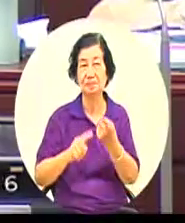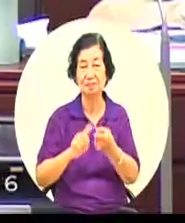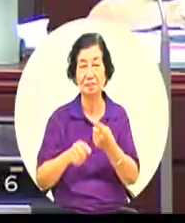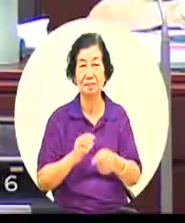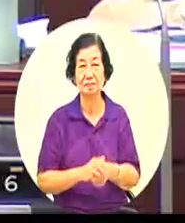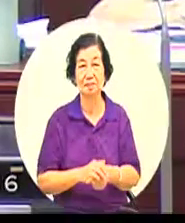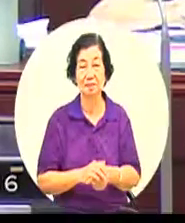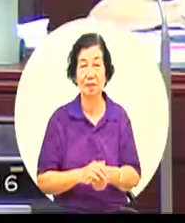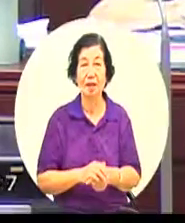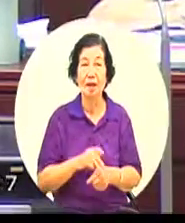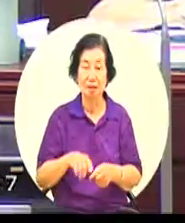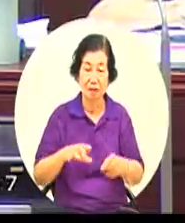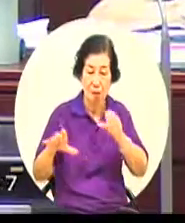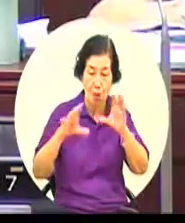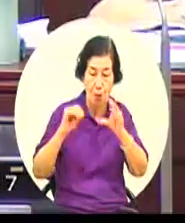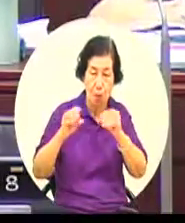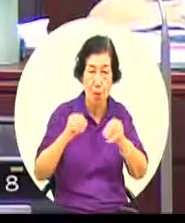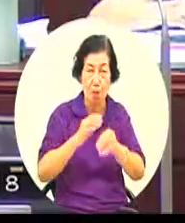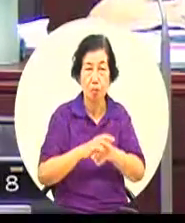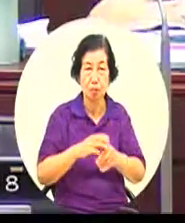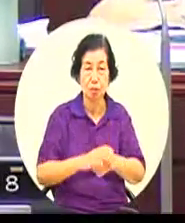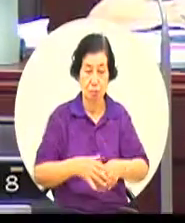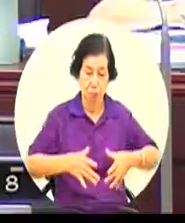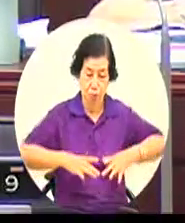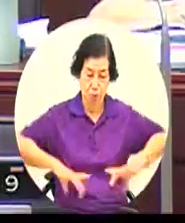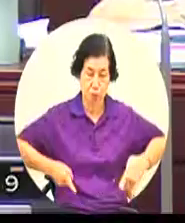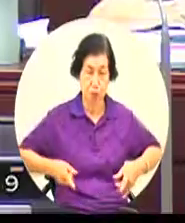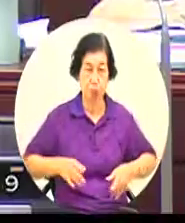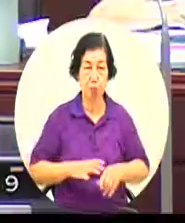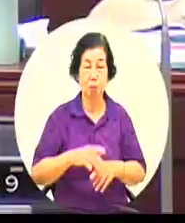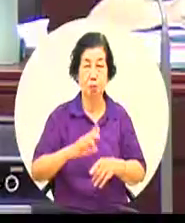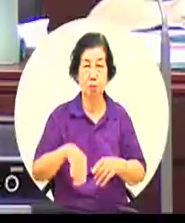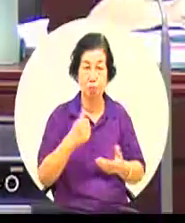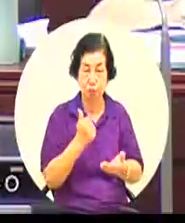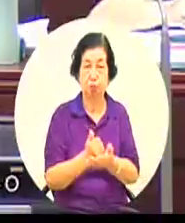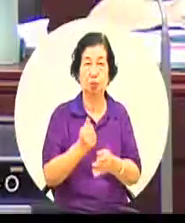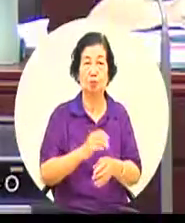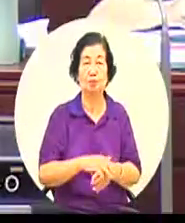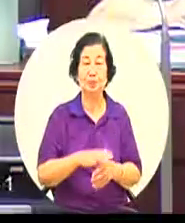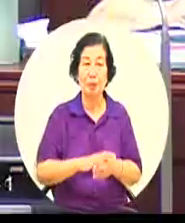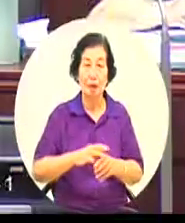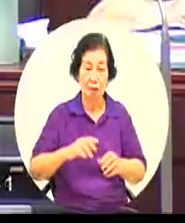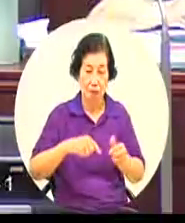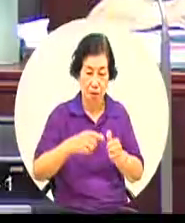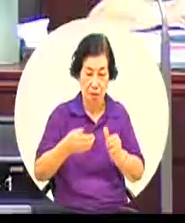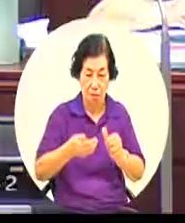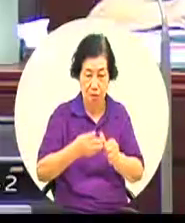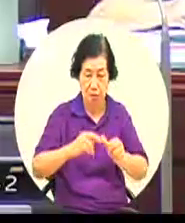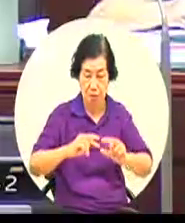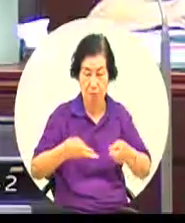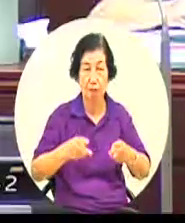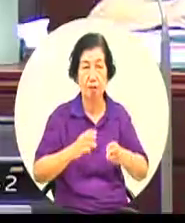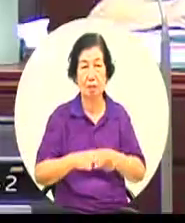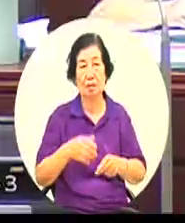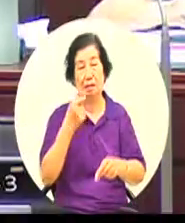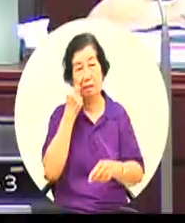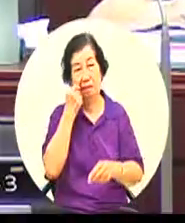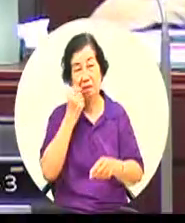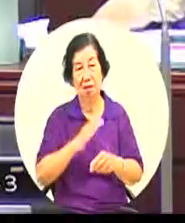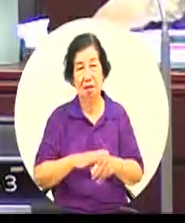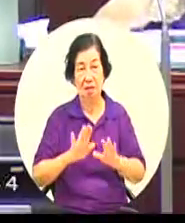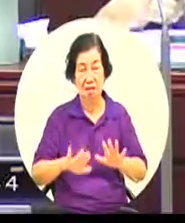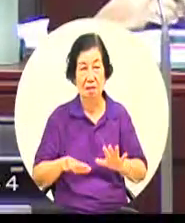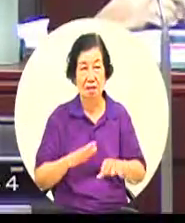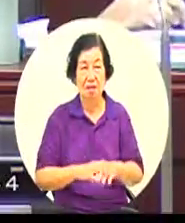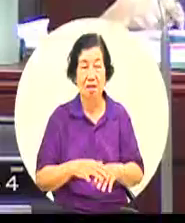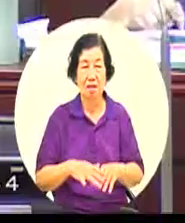这个精神上已经得到一个新的价值。可是教育改革向来是困难的事情，因为社会的价值还停留在过去，